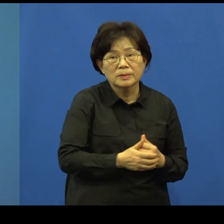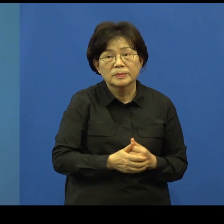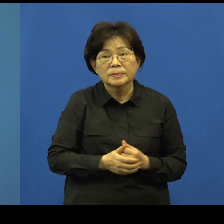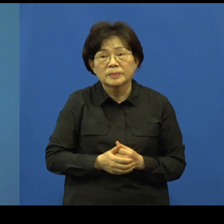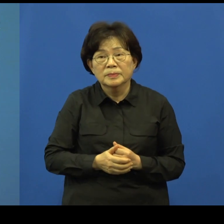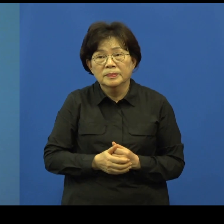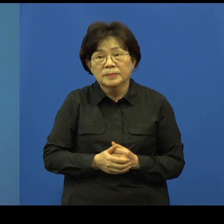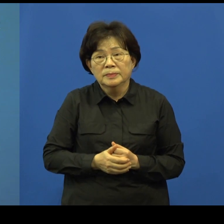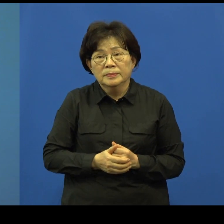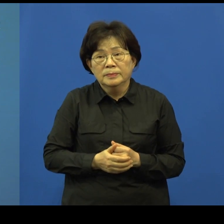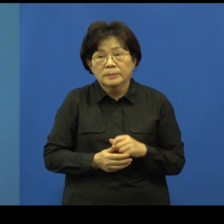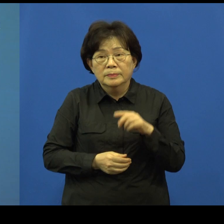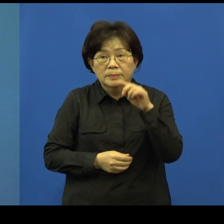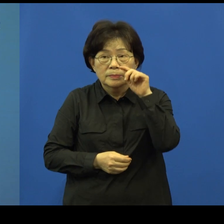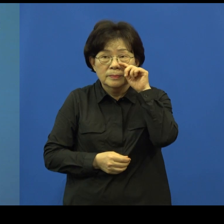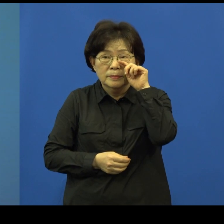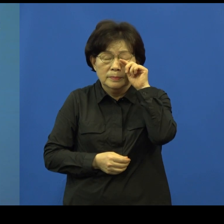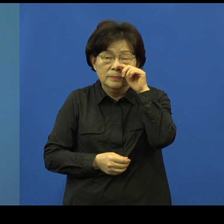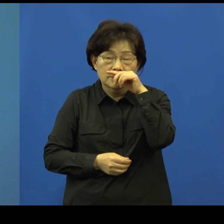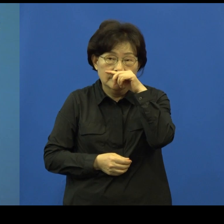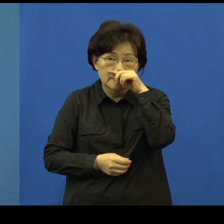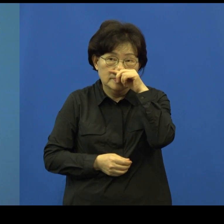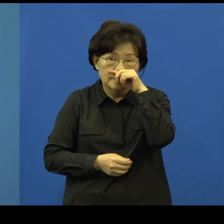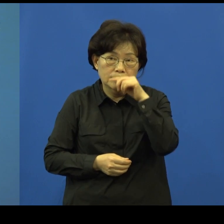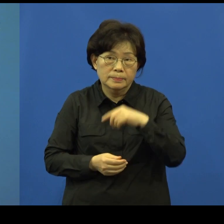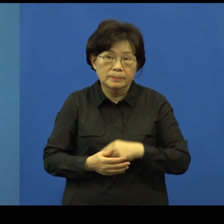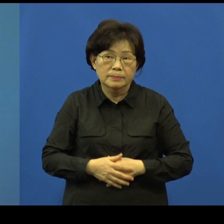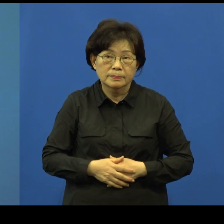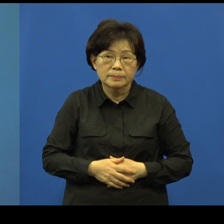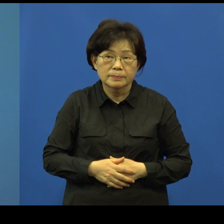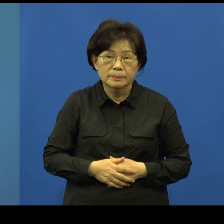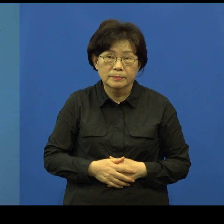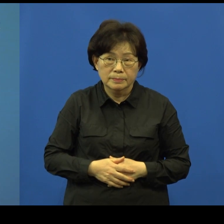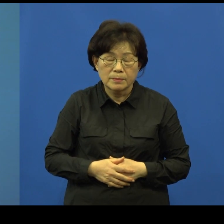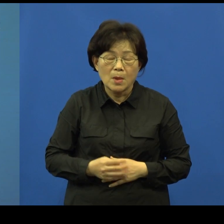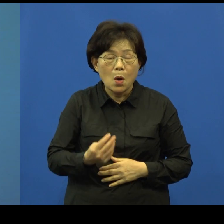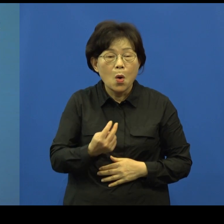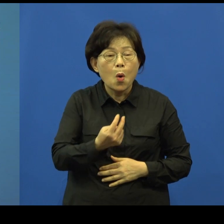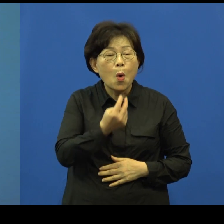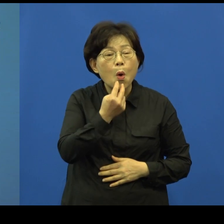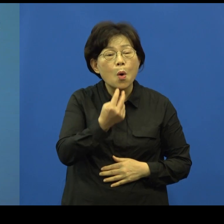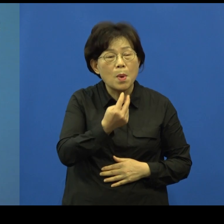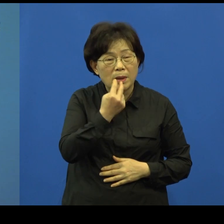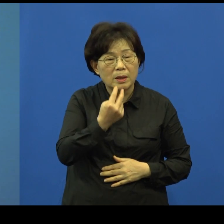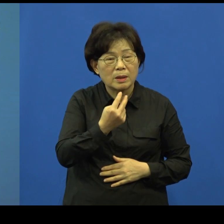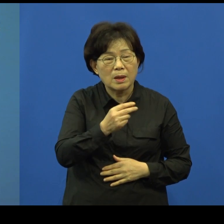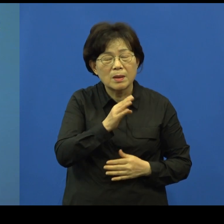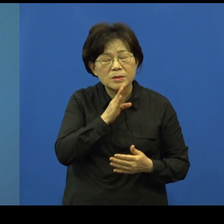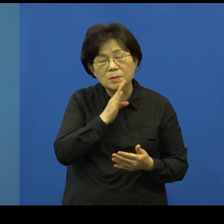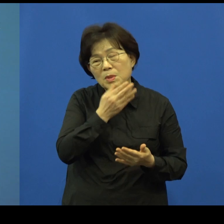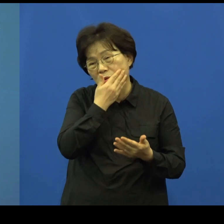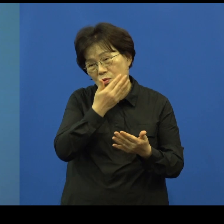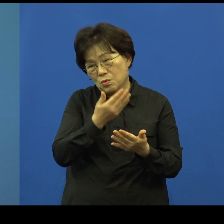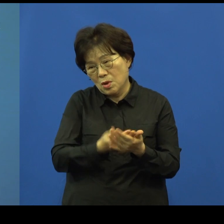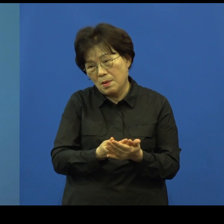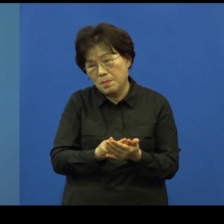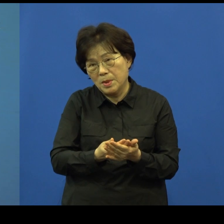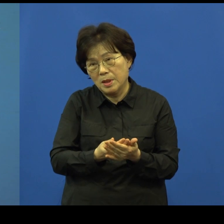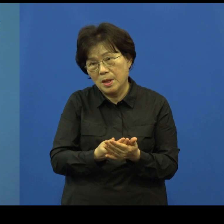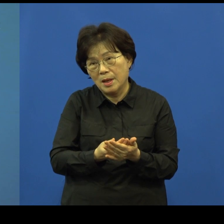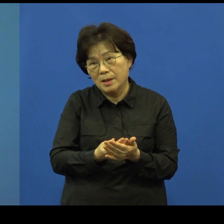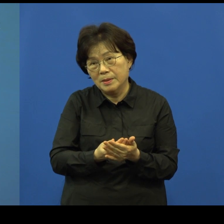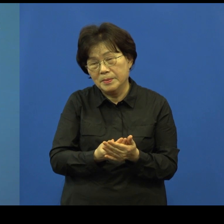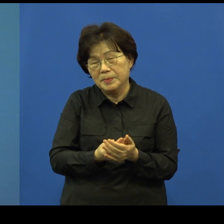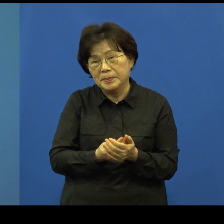이 식도에 꼽아 놓은 거예요. 그러니까 호흡하는 게 이게 어마어마하게 어려운 거예요. 근데 여러분, 지금 호흡 어려우신